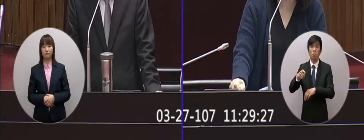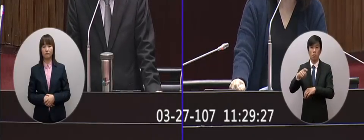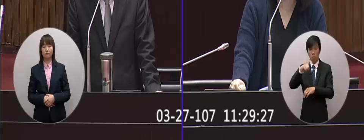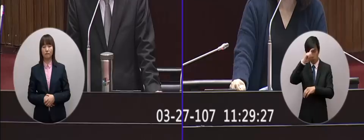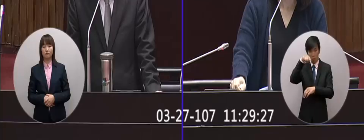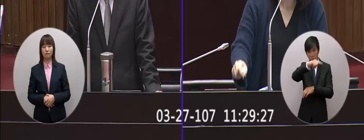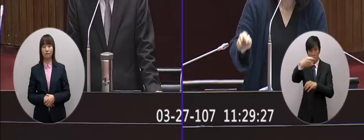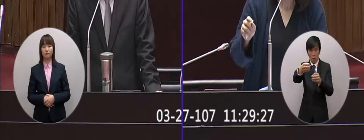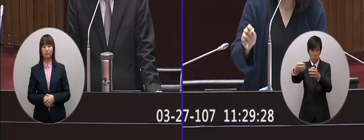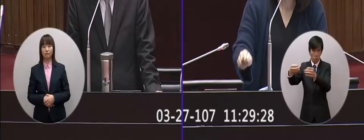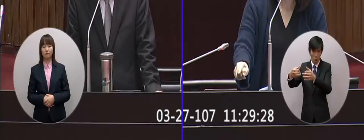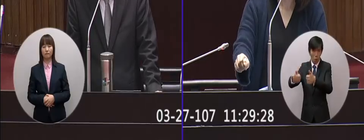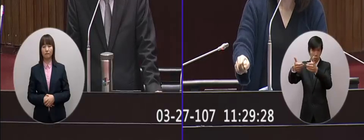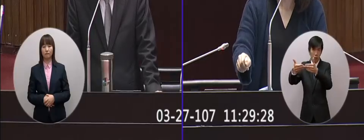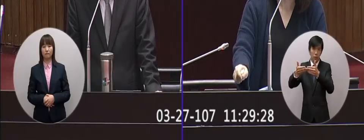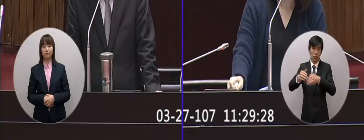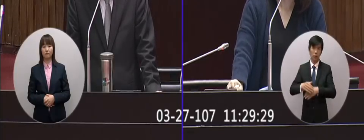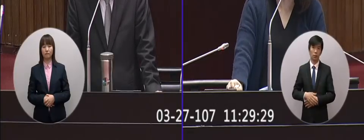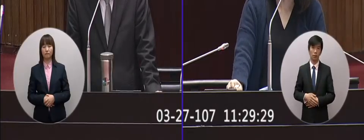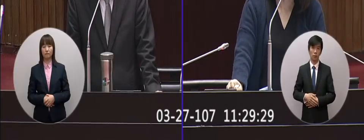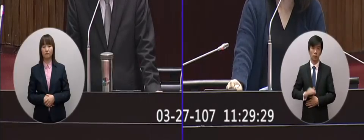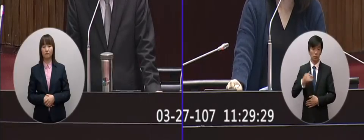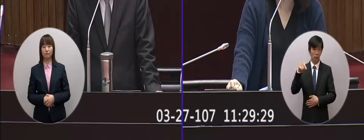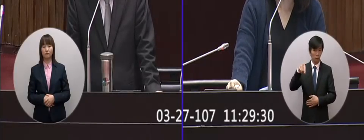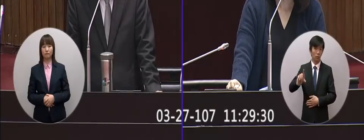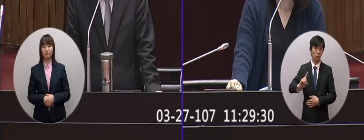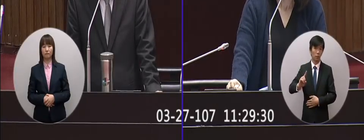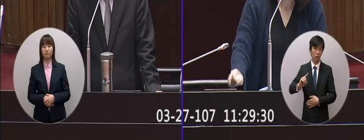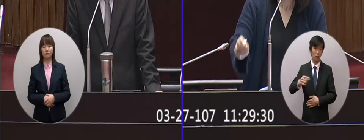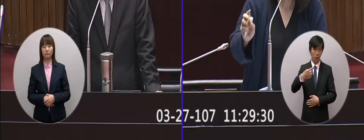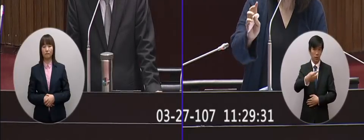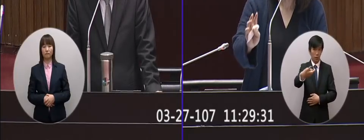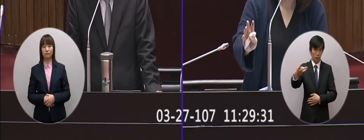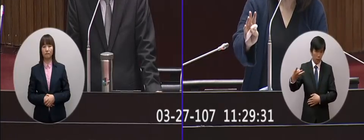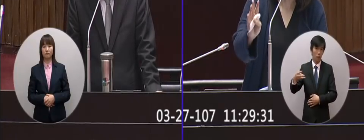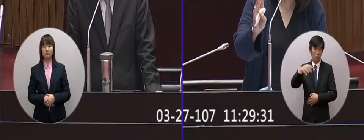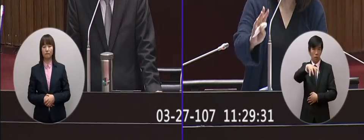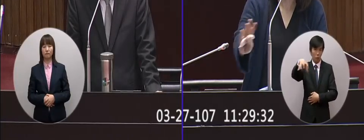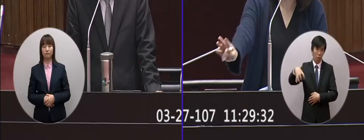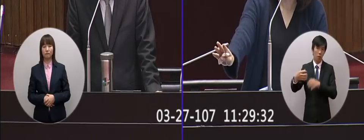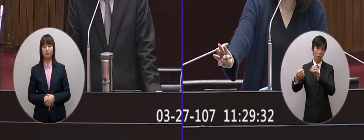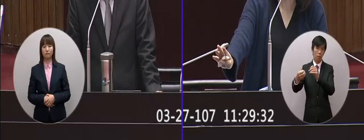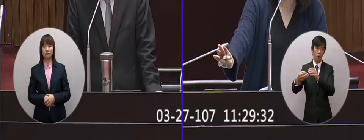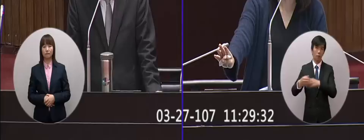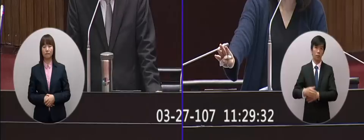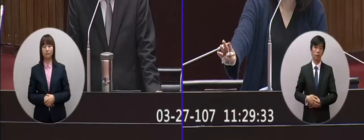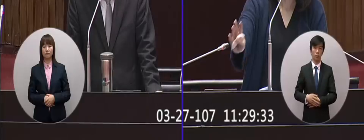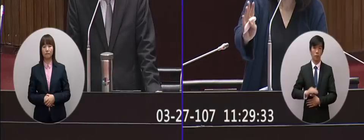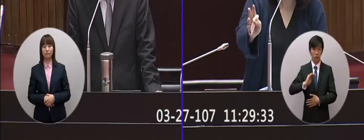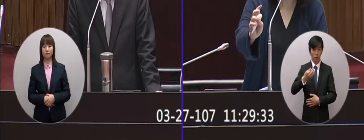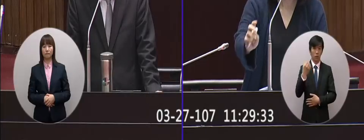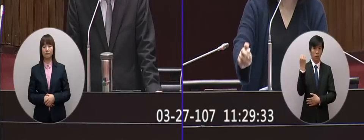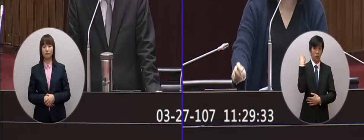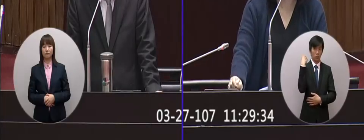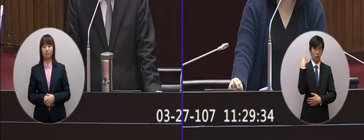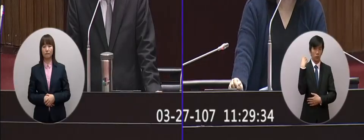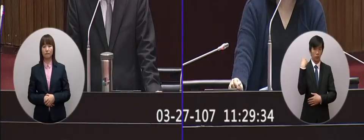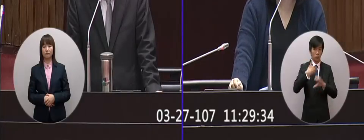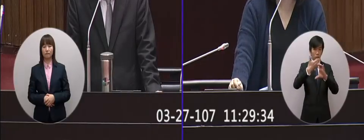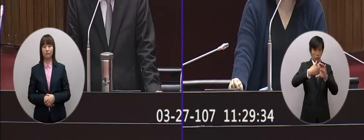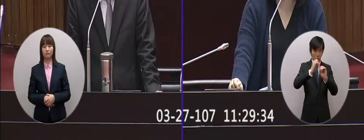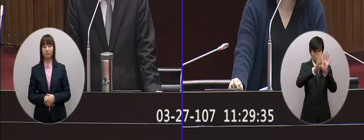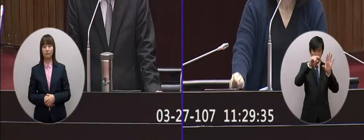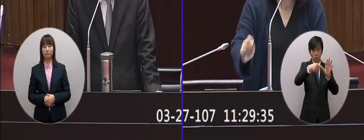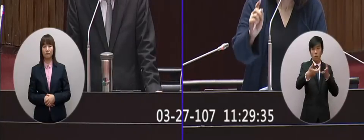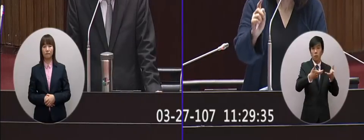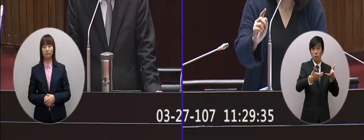到共识，但是这个就是所谓的三方会谈。可是在我们的新闻稿背后，院长我不知道你有没